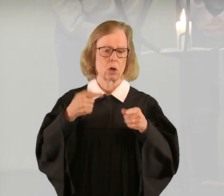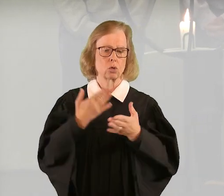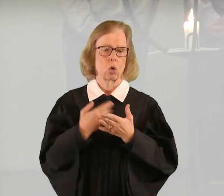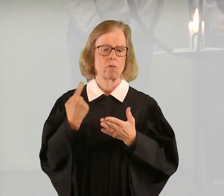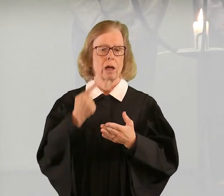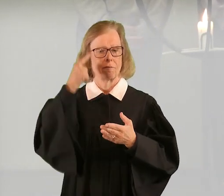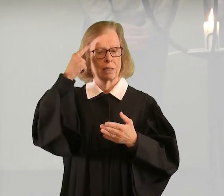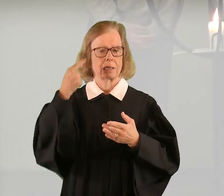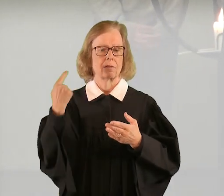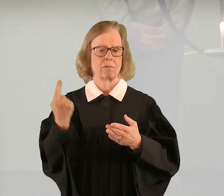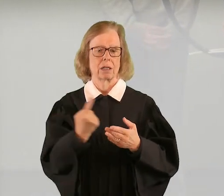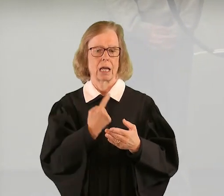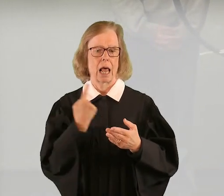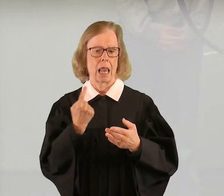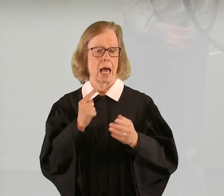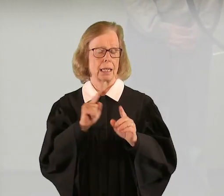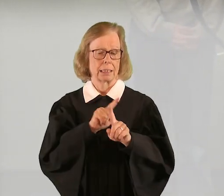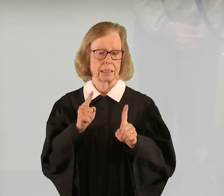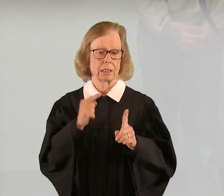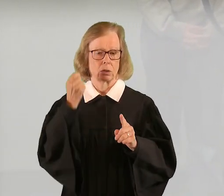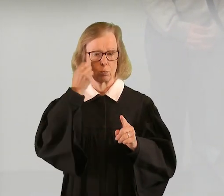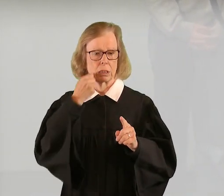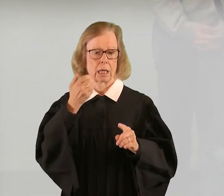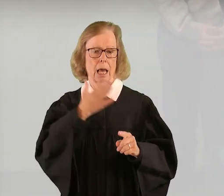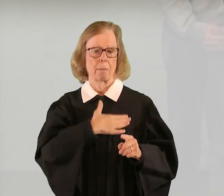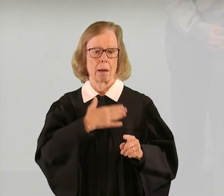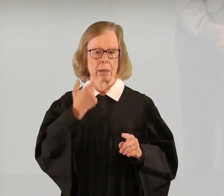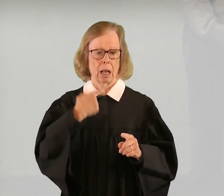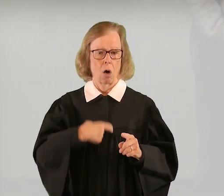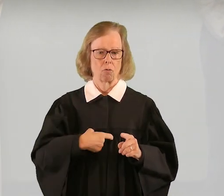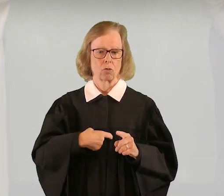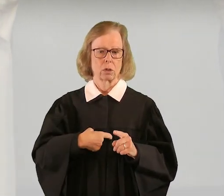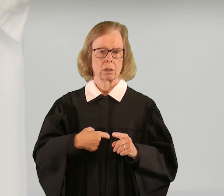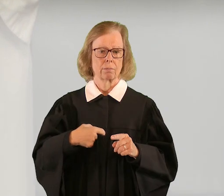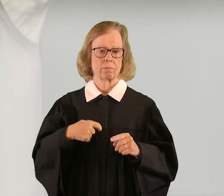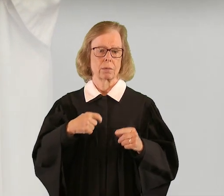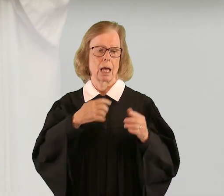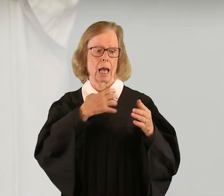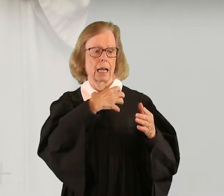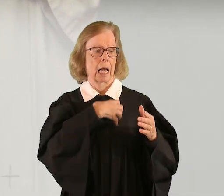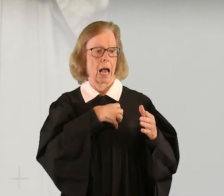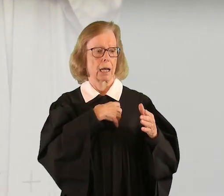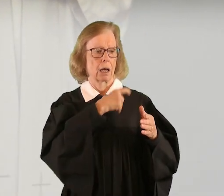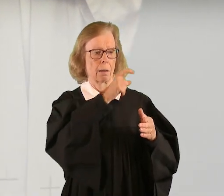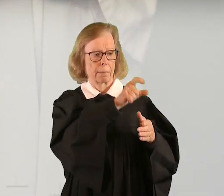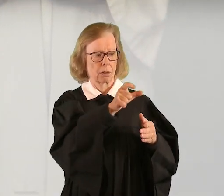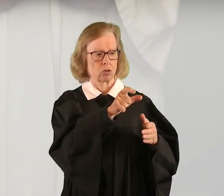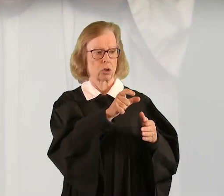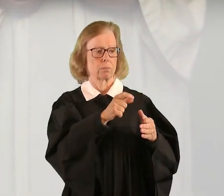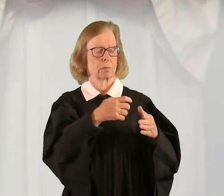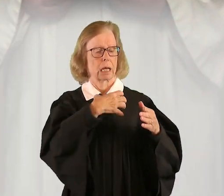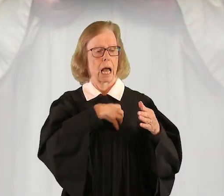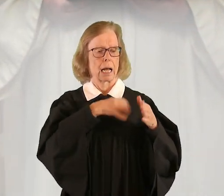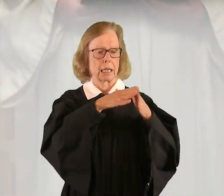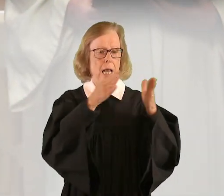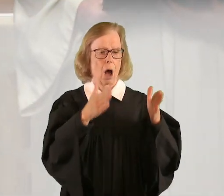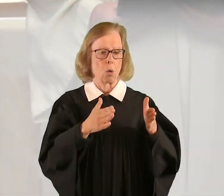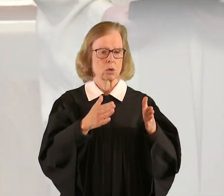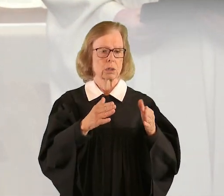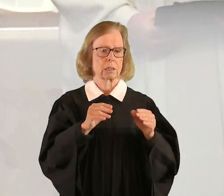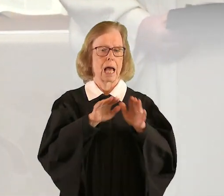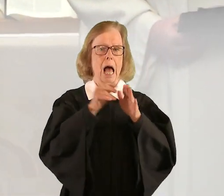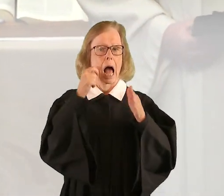dich. Lass deine Engel bei den Kranken wachen, in den Kliniken,